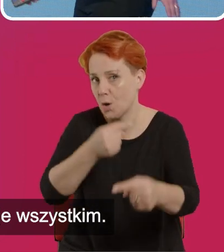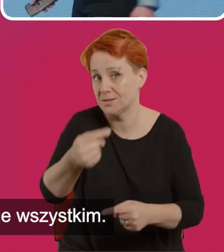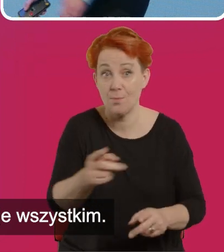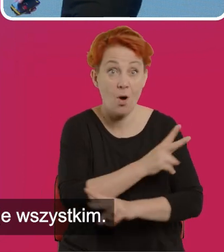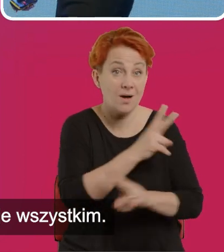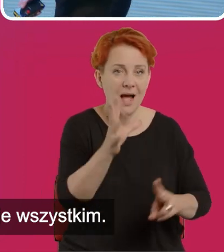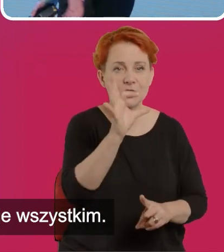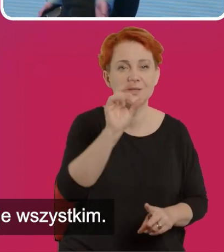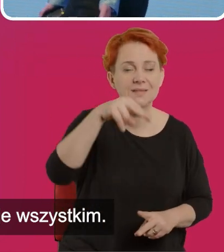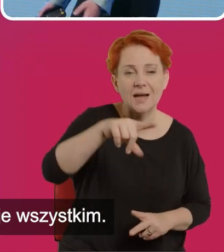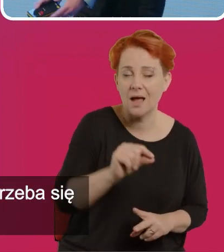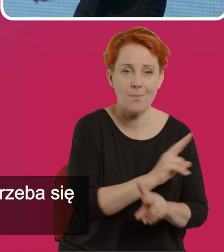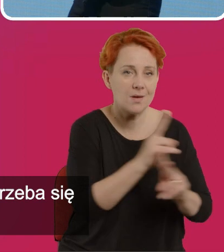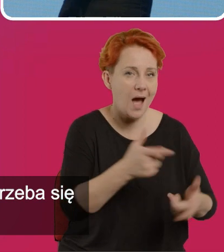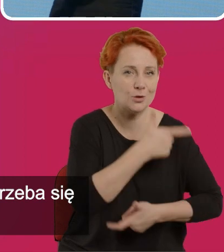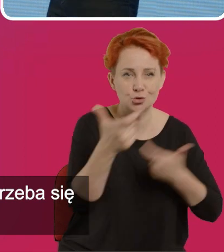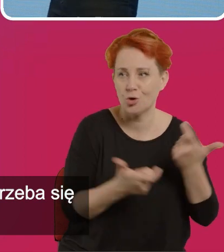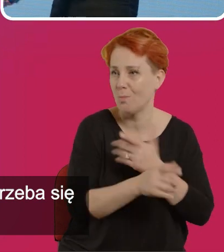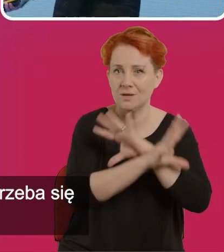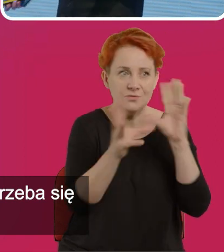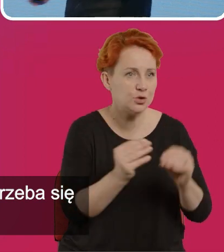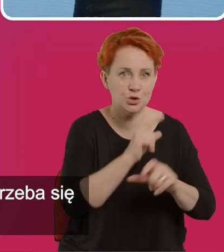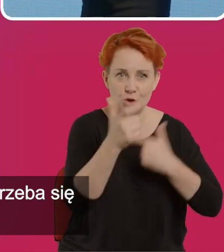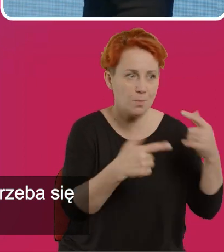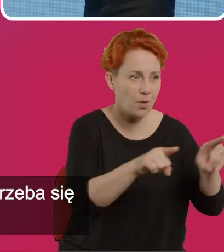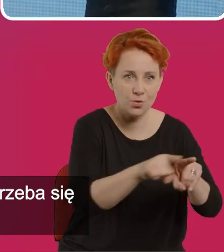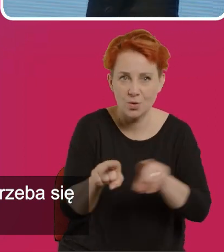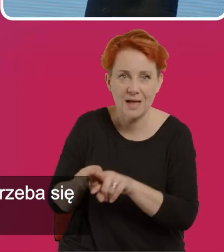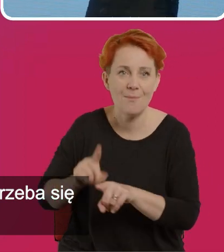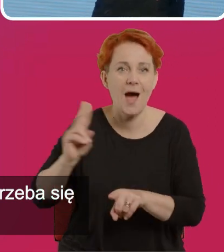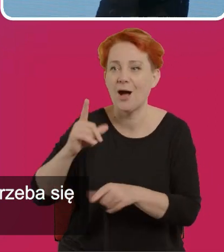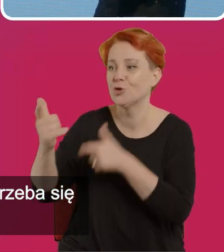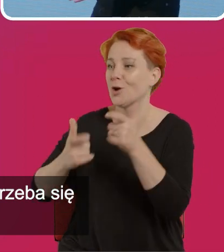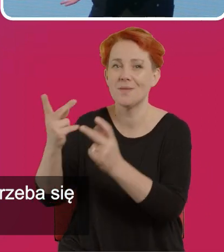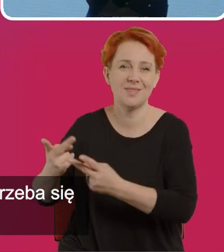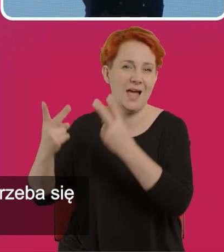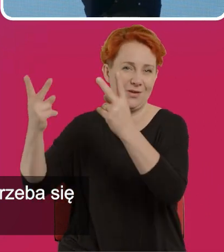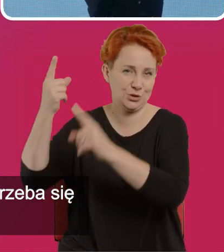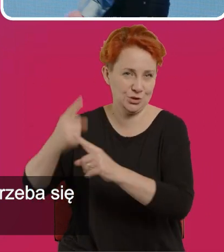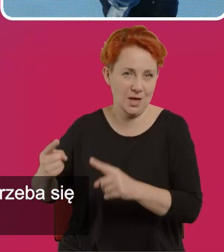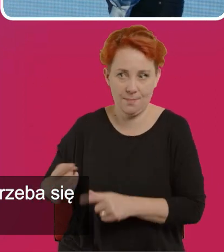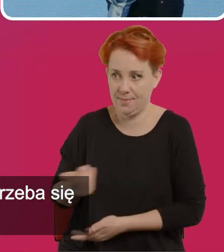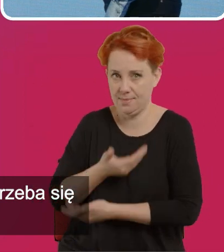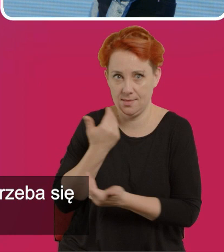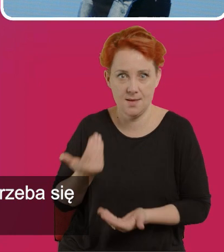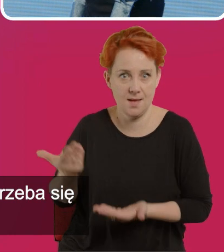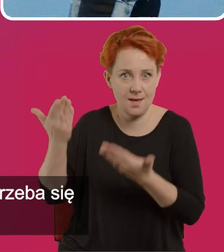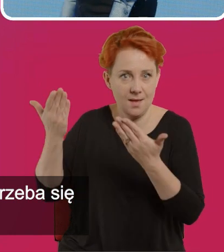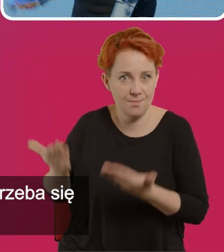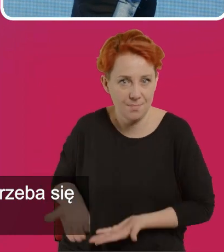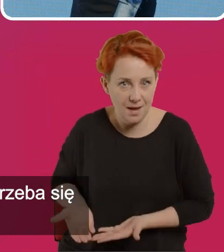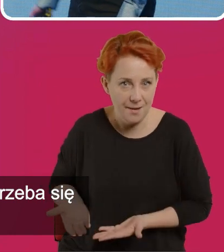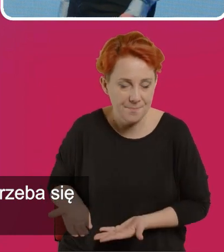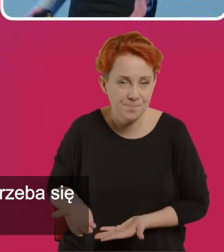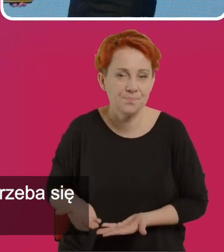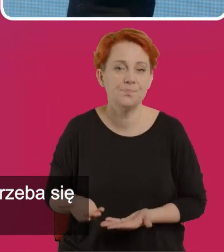od wszystkiego, każdy się zajmuje wszystkim, koniec końców nikt się nie zajmuje tymi najważniejszymi aspektami, którymi trzeba się zajmować,